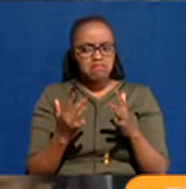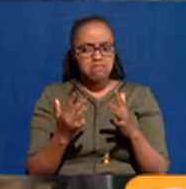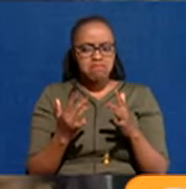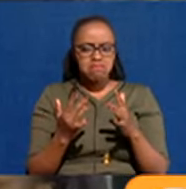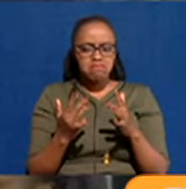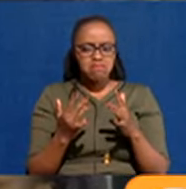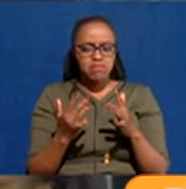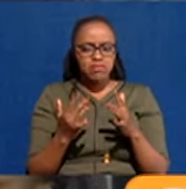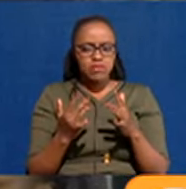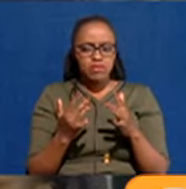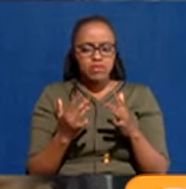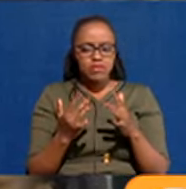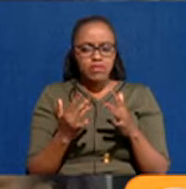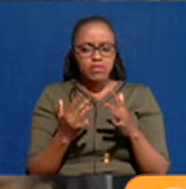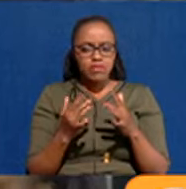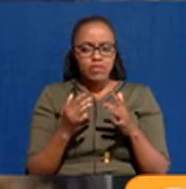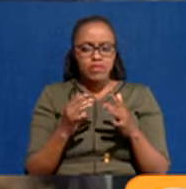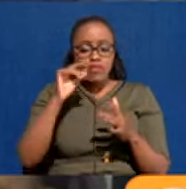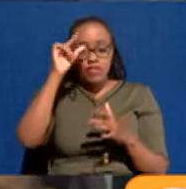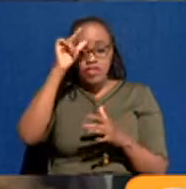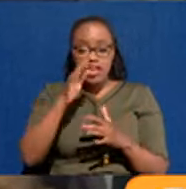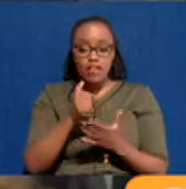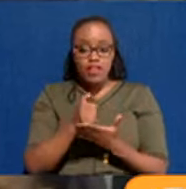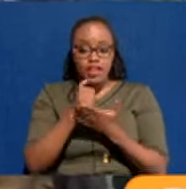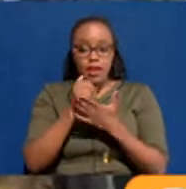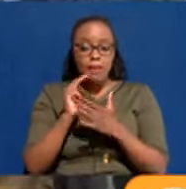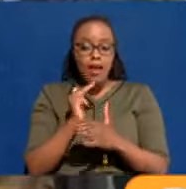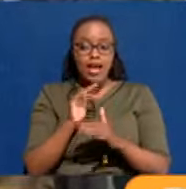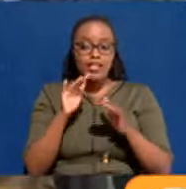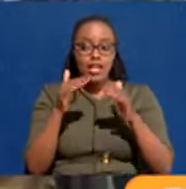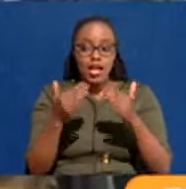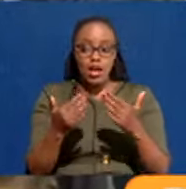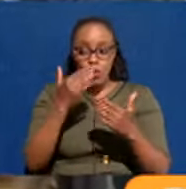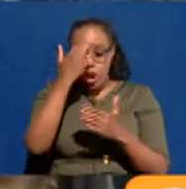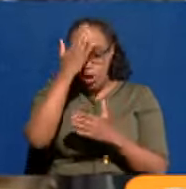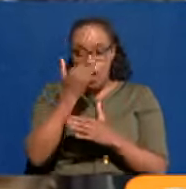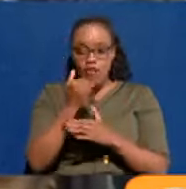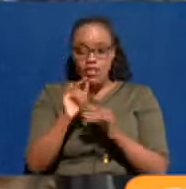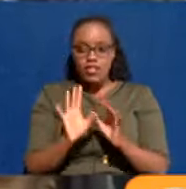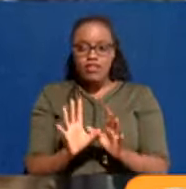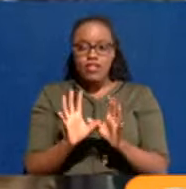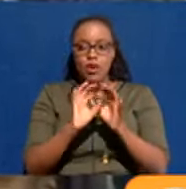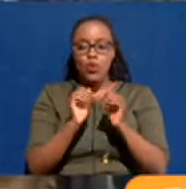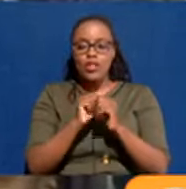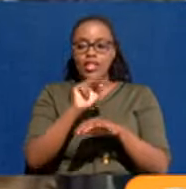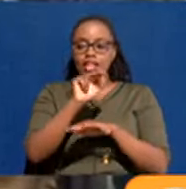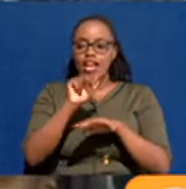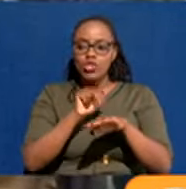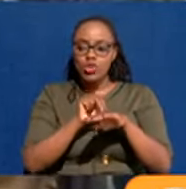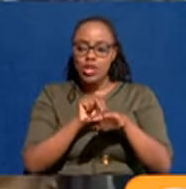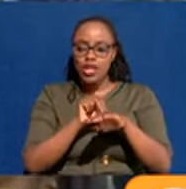Dione uliza governor wetu atatusaidia na mnagani sababu inashikana na national.